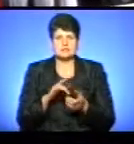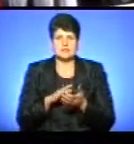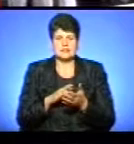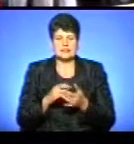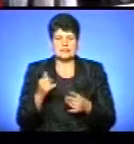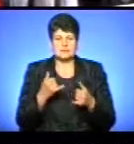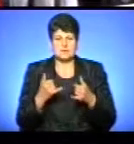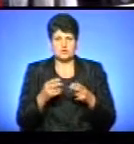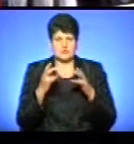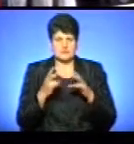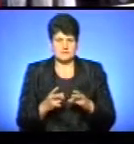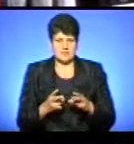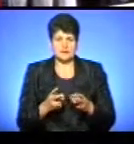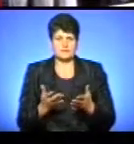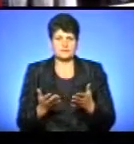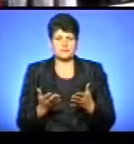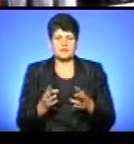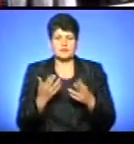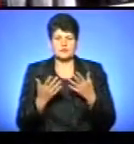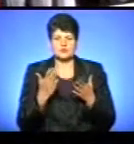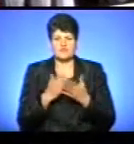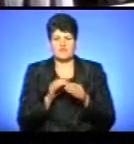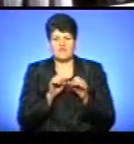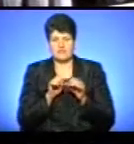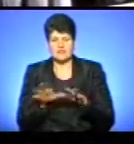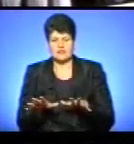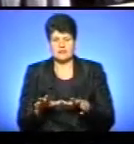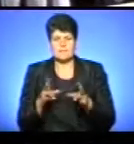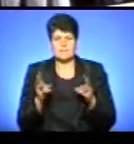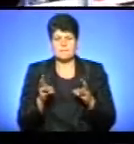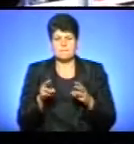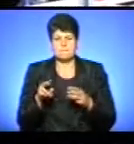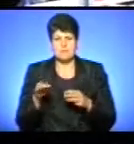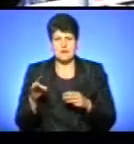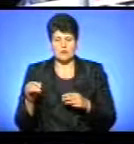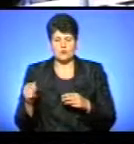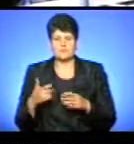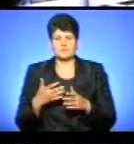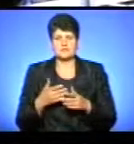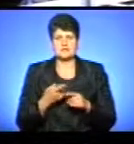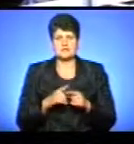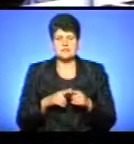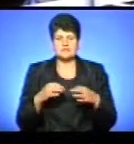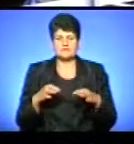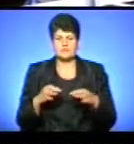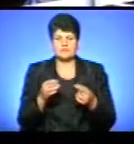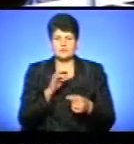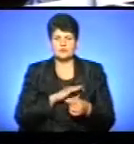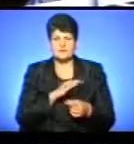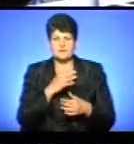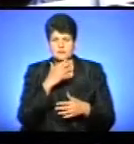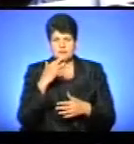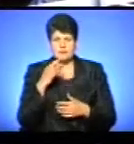небезпеки. Як є витік як пального, так і до агресивних кислот. Даний автомобіль залучався неодноразово